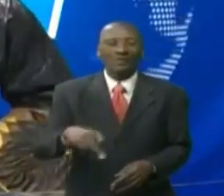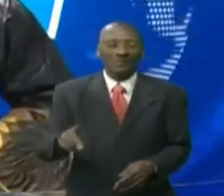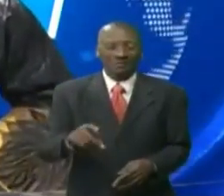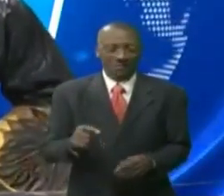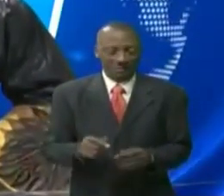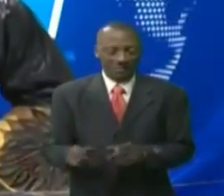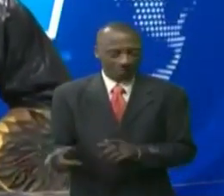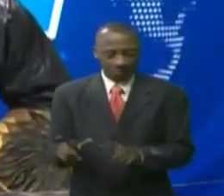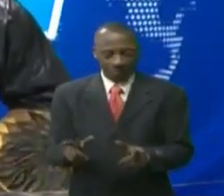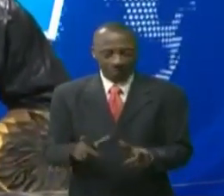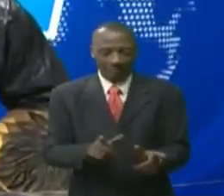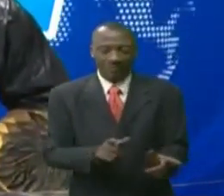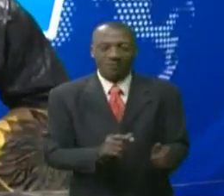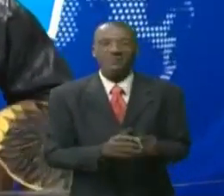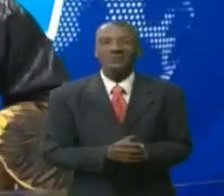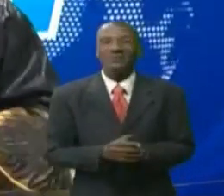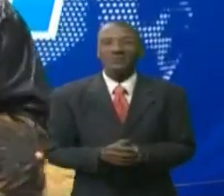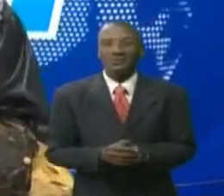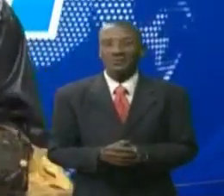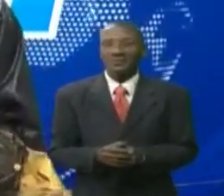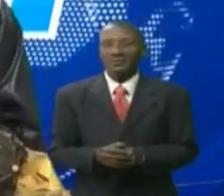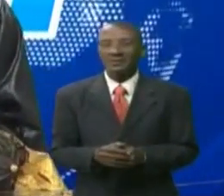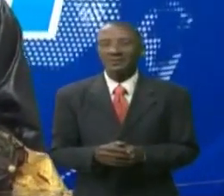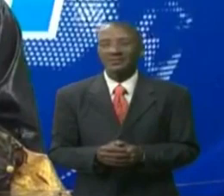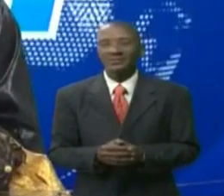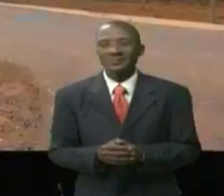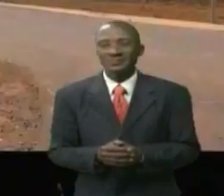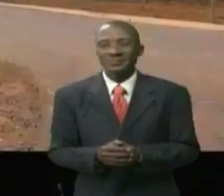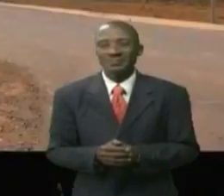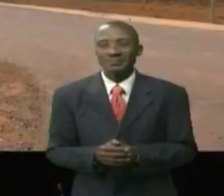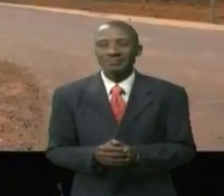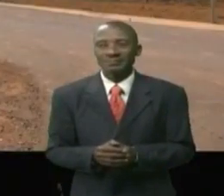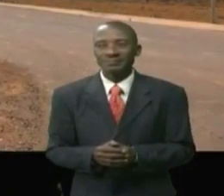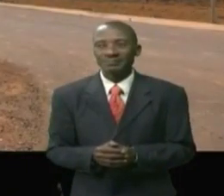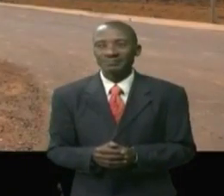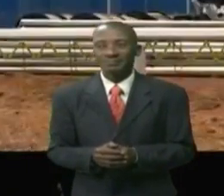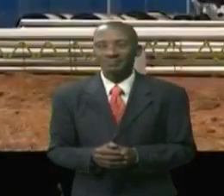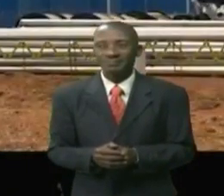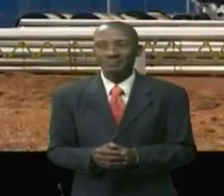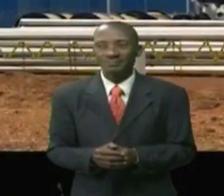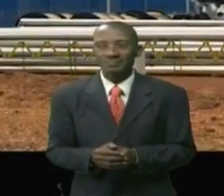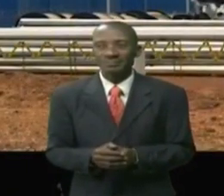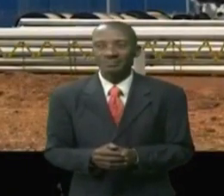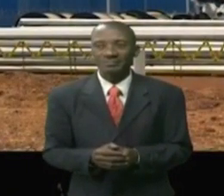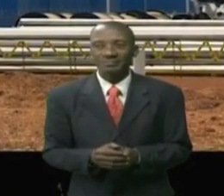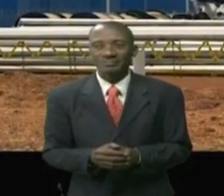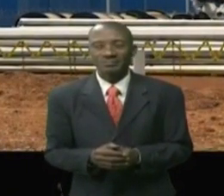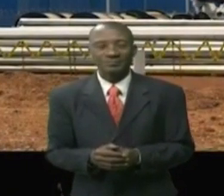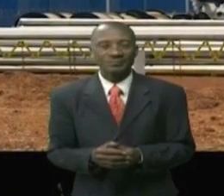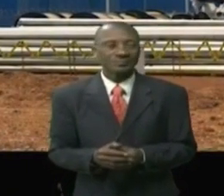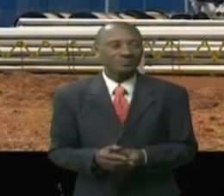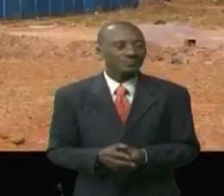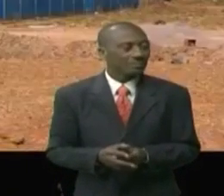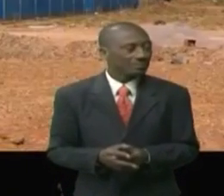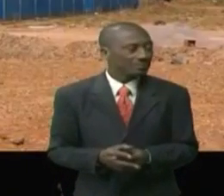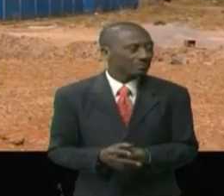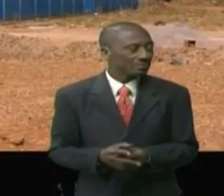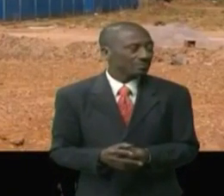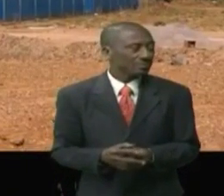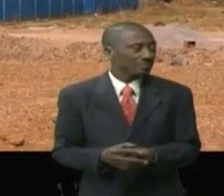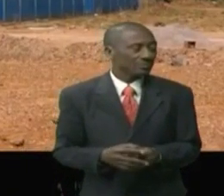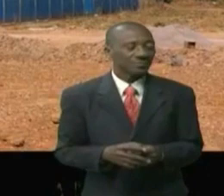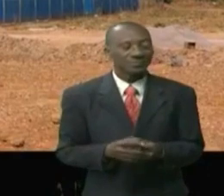magalano dans un film des GDON Mombo hangar et bâtiments administratif dans un espace de 15